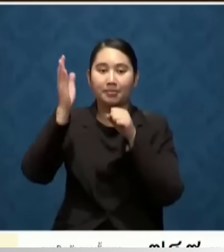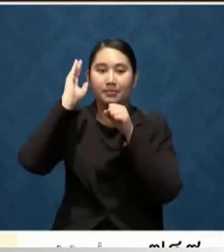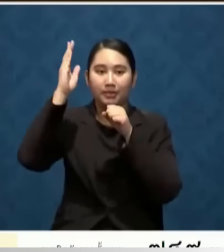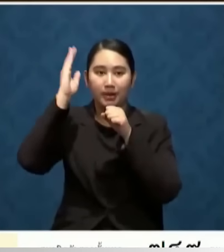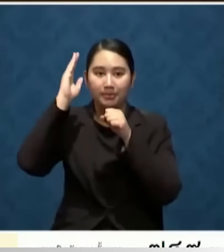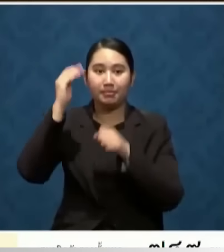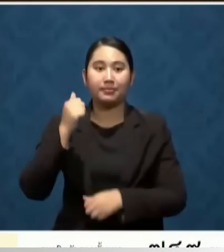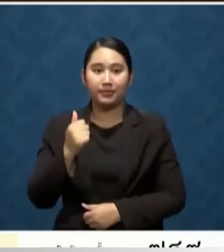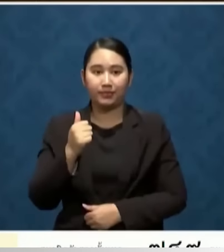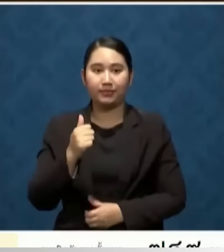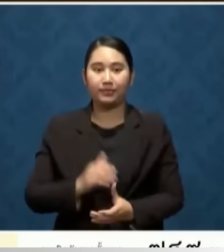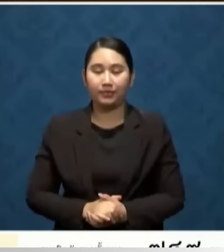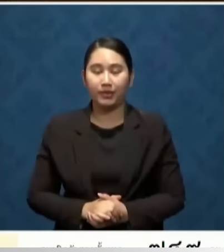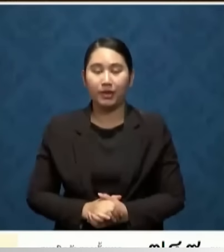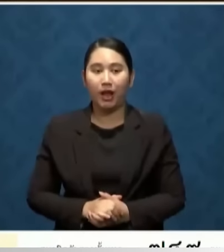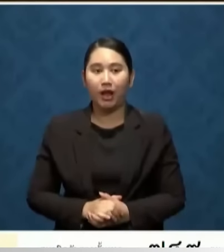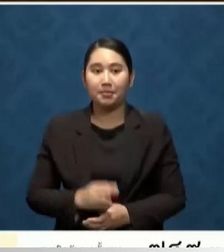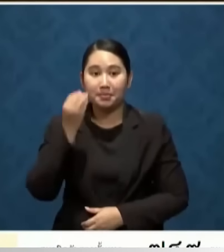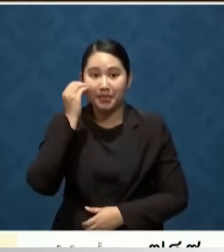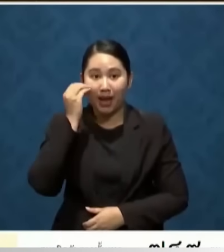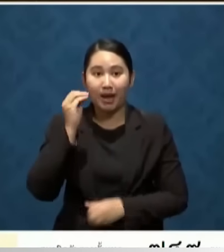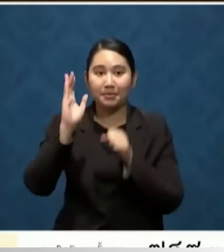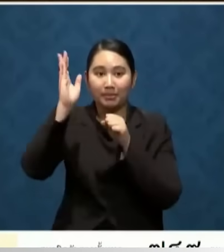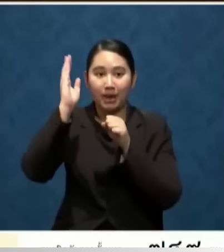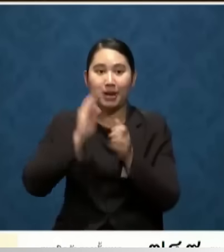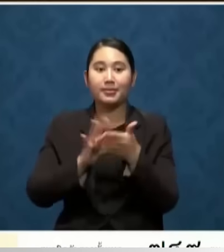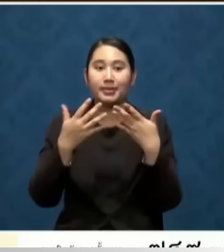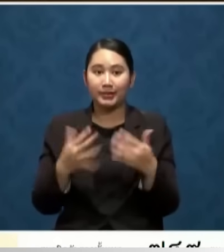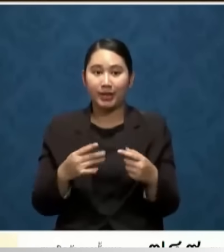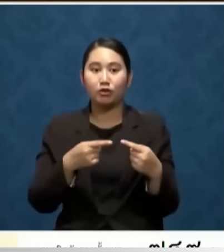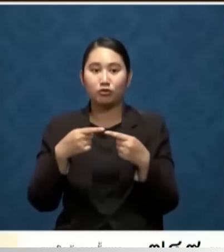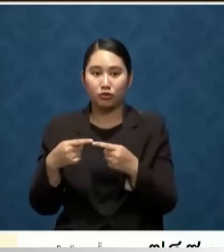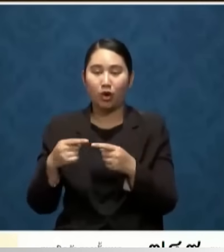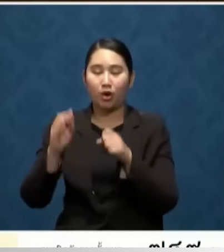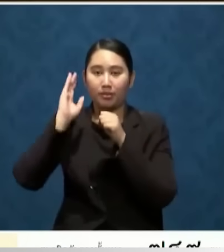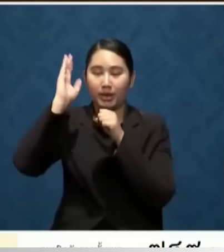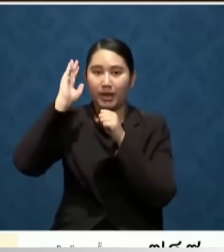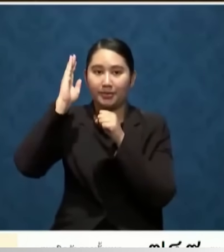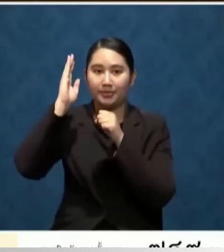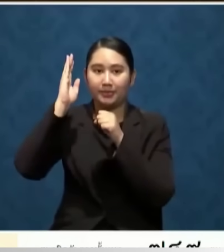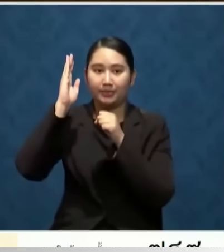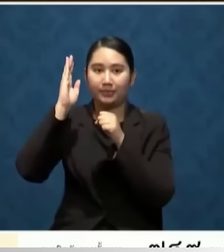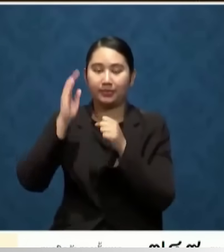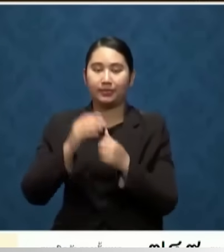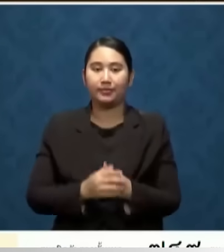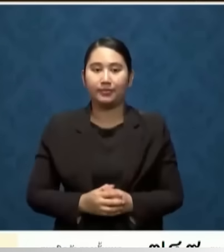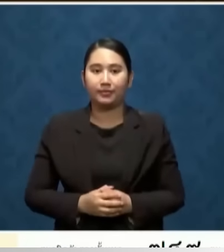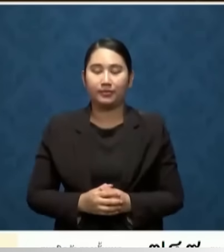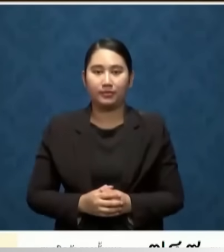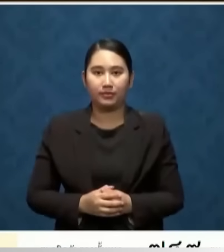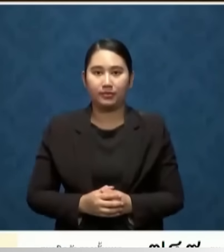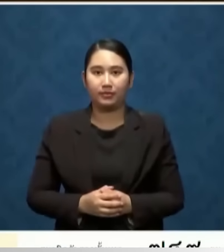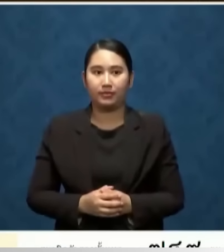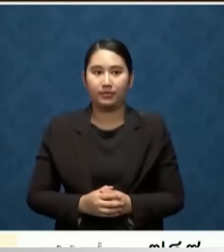ดผิงแล้วก็ถ้าคุณพิชาชี้แจงจบแล้วก็คนต่อไปที่จะอภิปราย